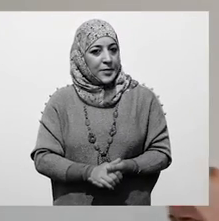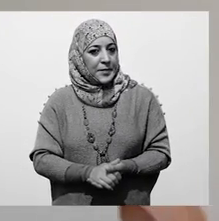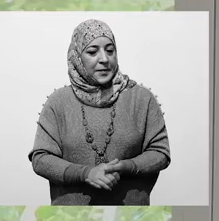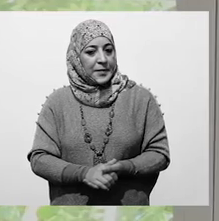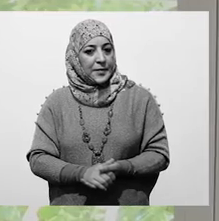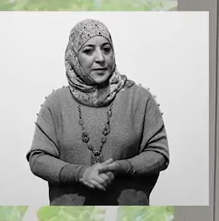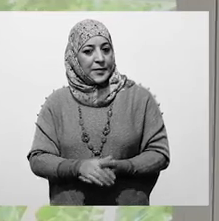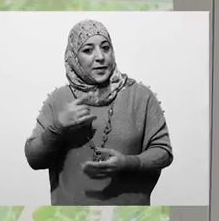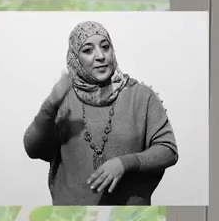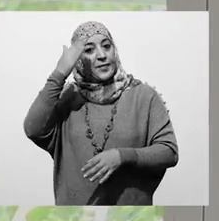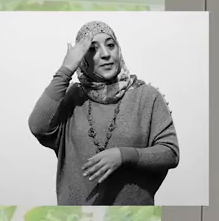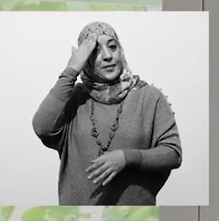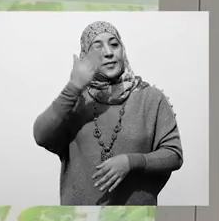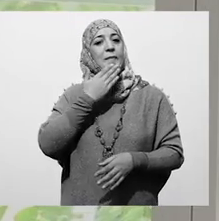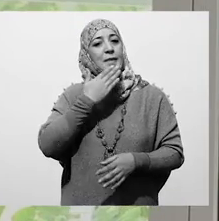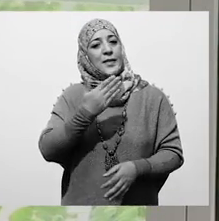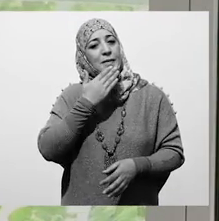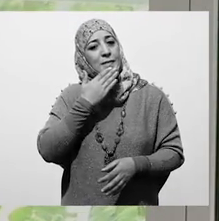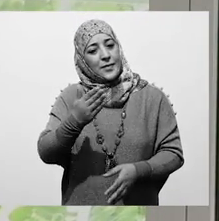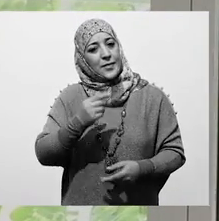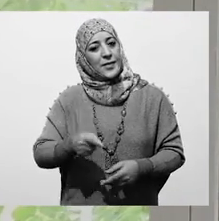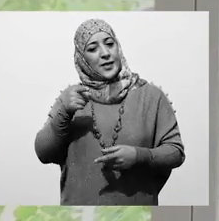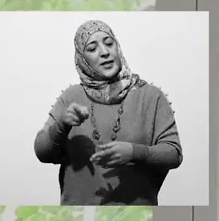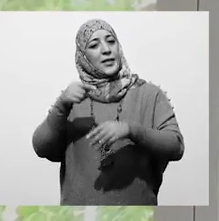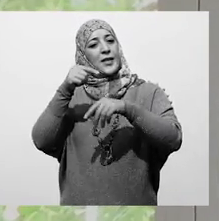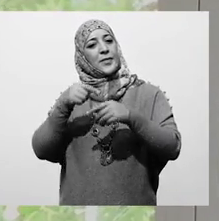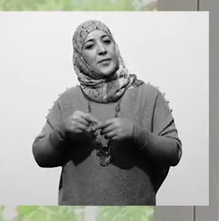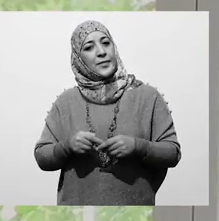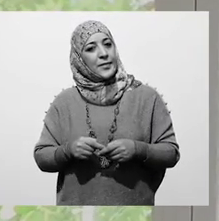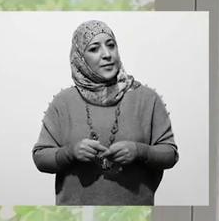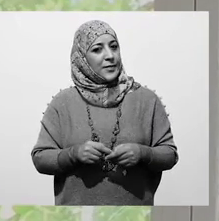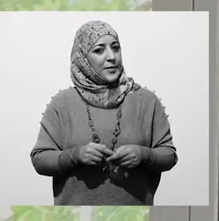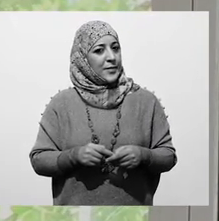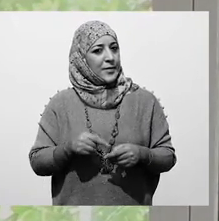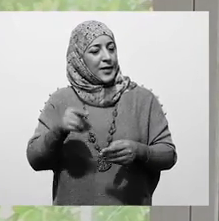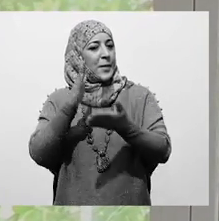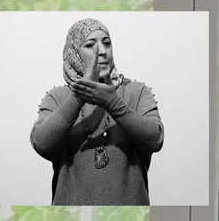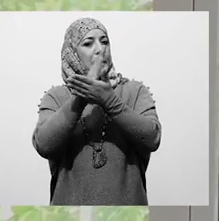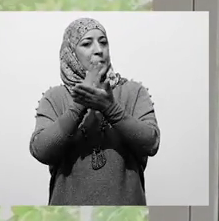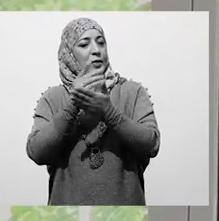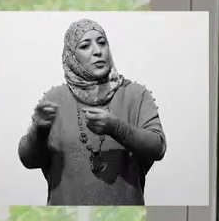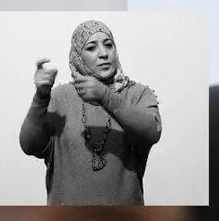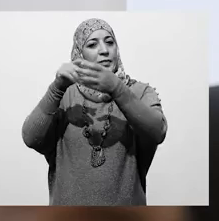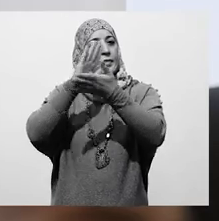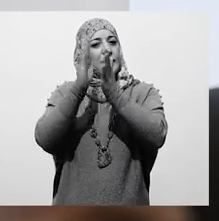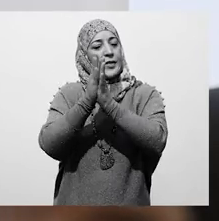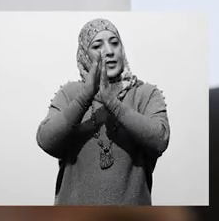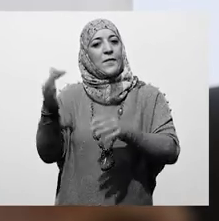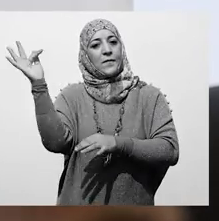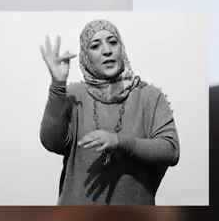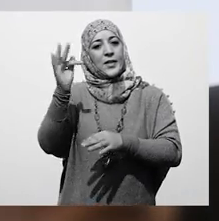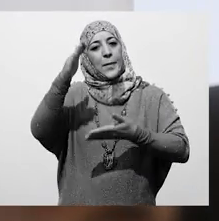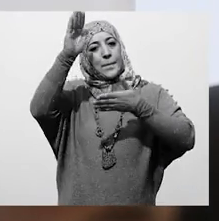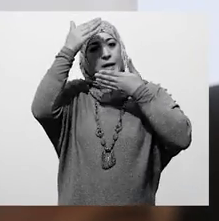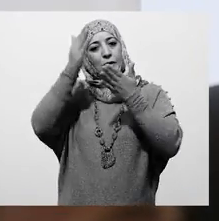je crois même qu'ils aiment bien commun a fait un mode on s'attaque au mondial 2010 mais il faudrait leur aiguille en